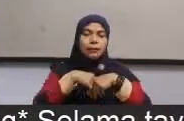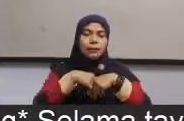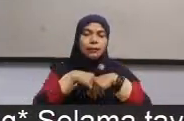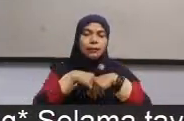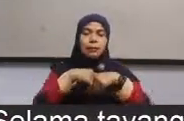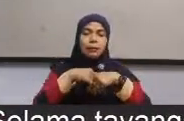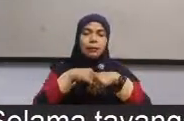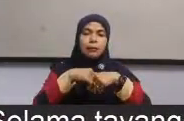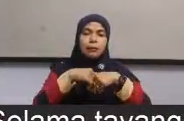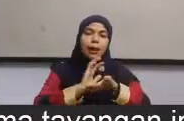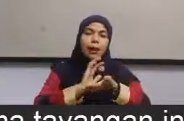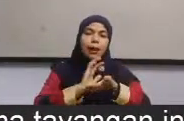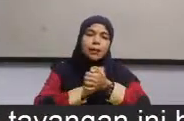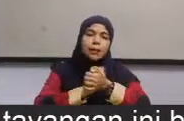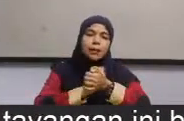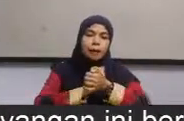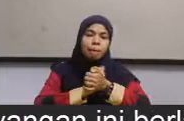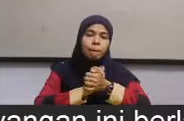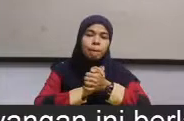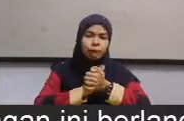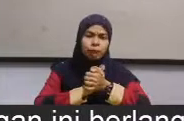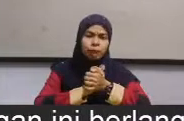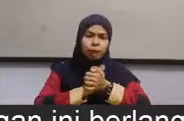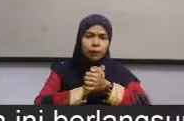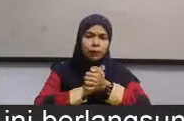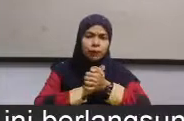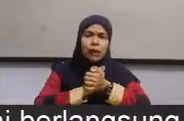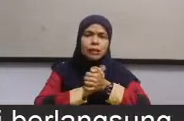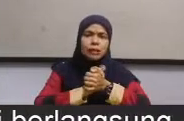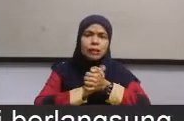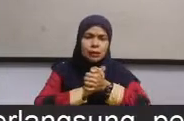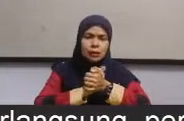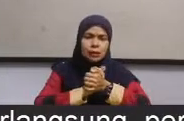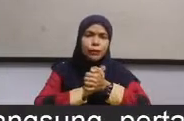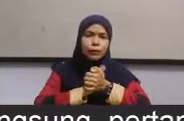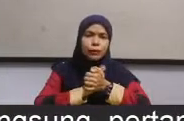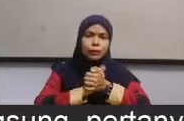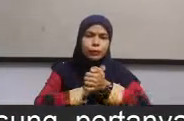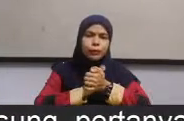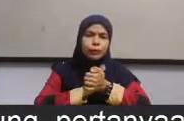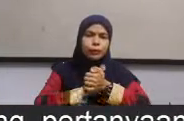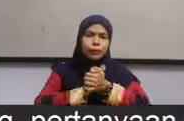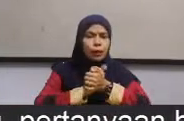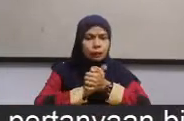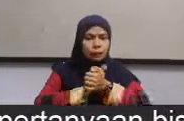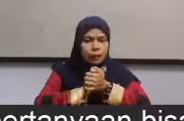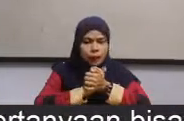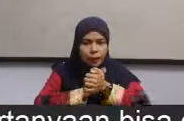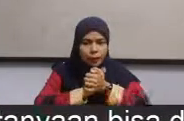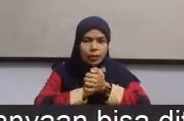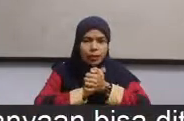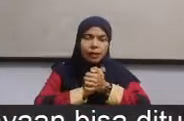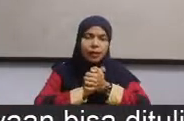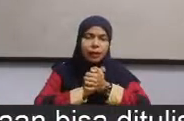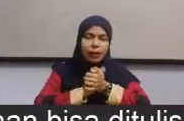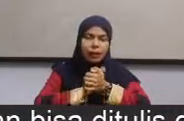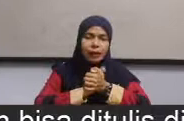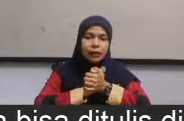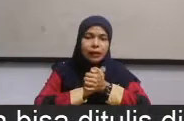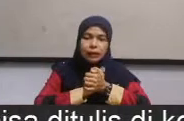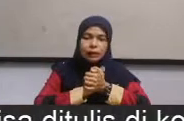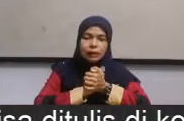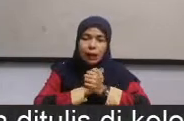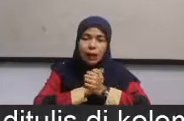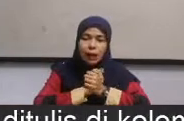ya banyak perkakas yang Hasil produk dalam negeri Indonesia yang